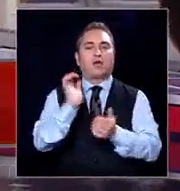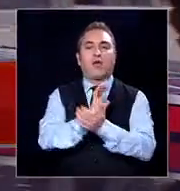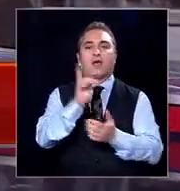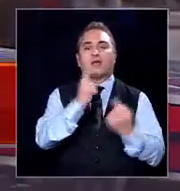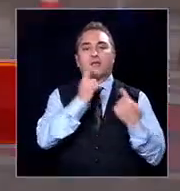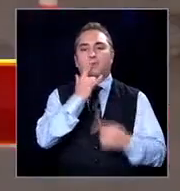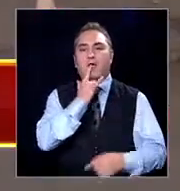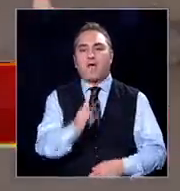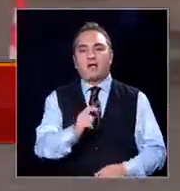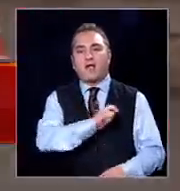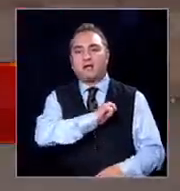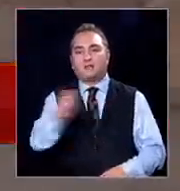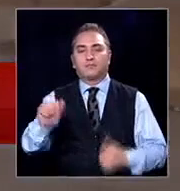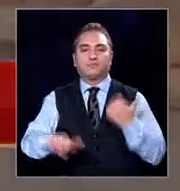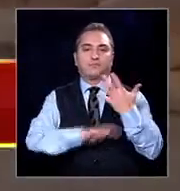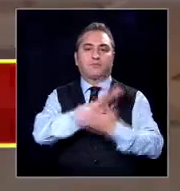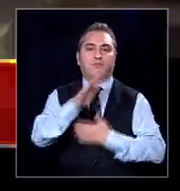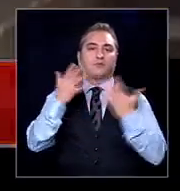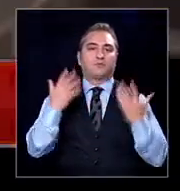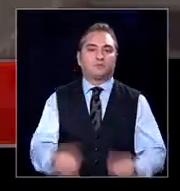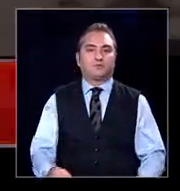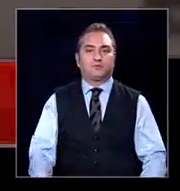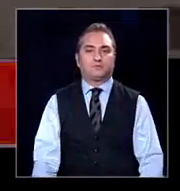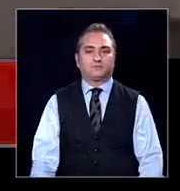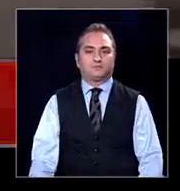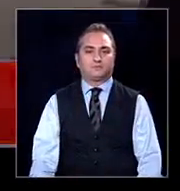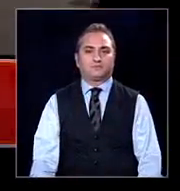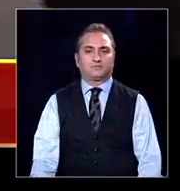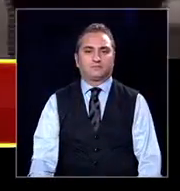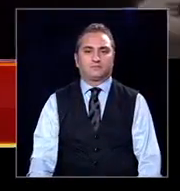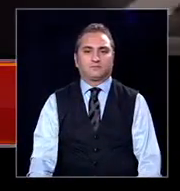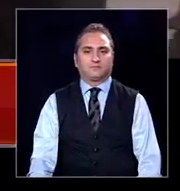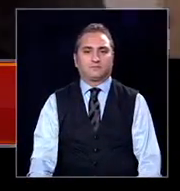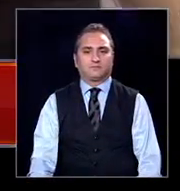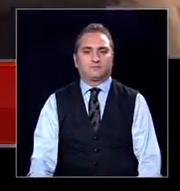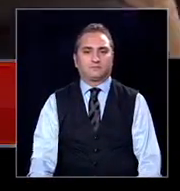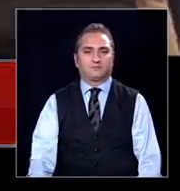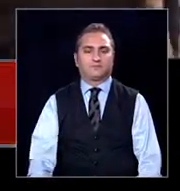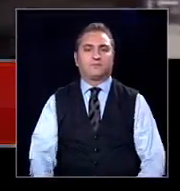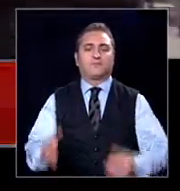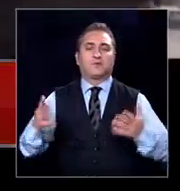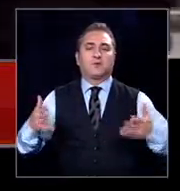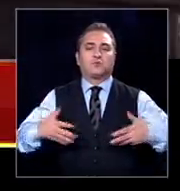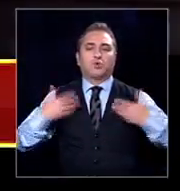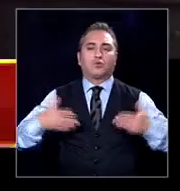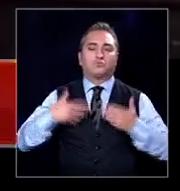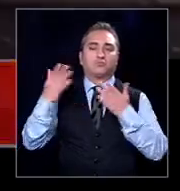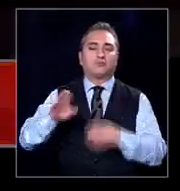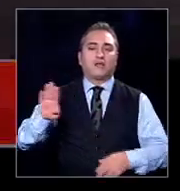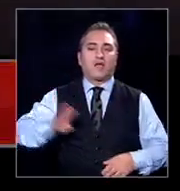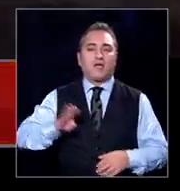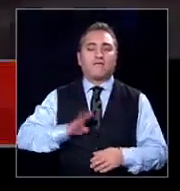karıştı. Coşmuş bunlar dedi, evlat